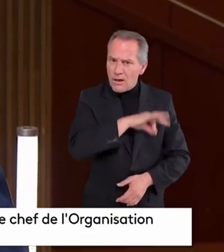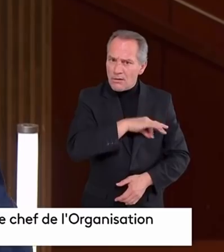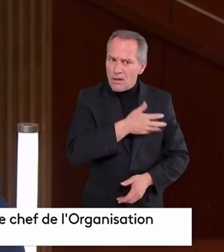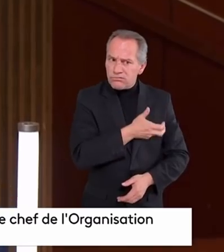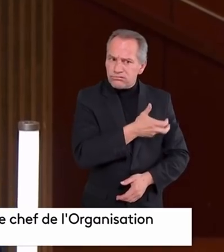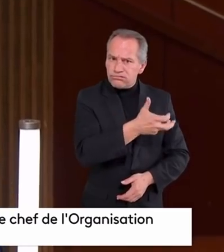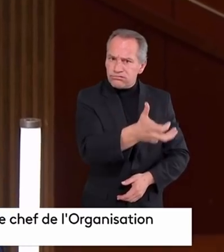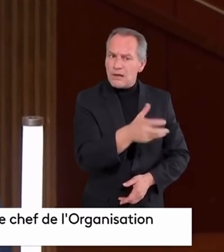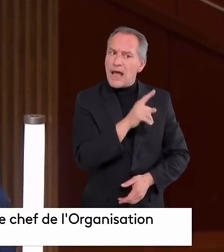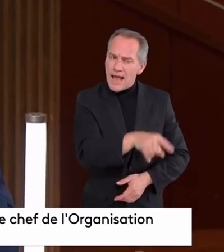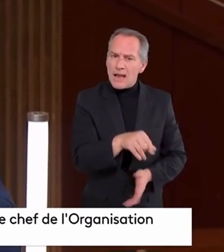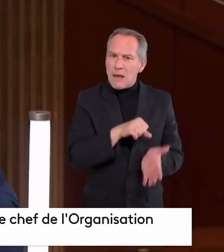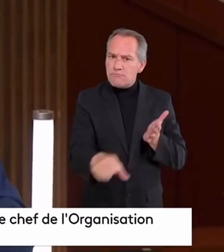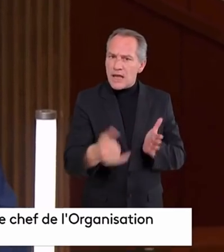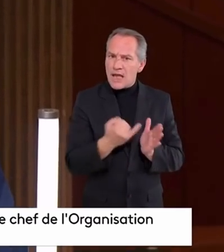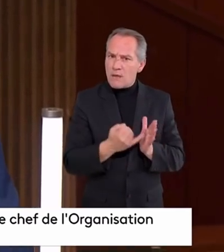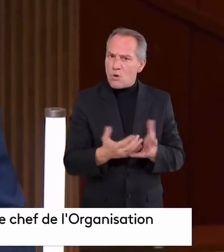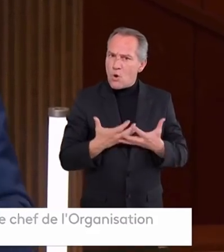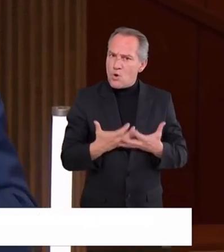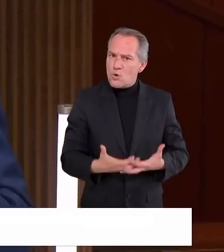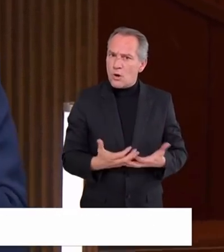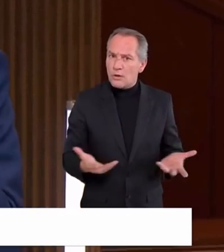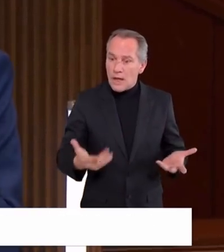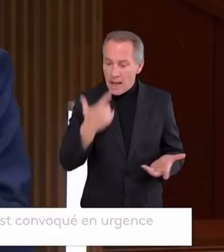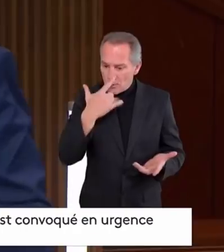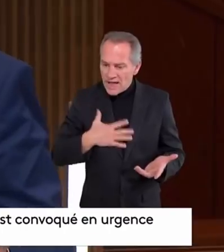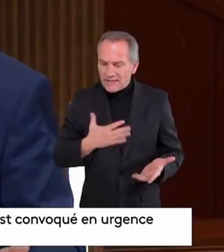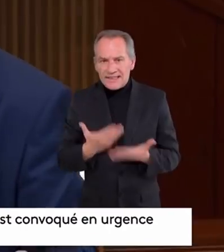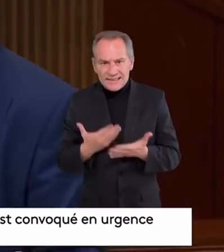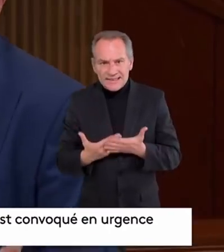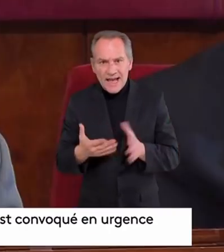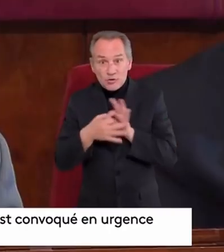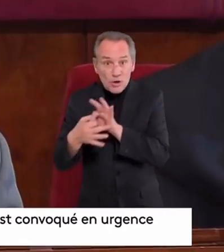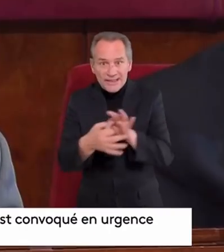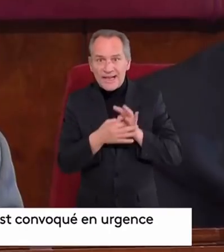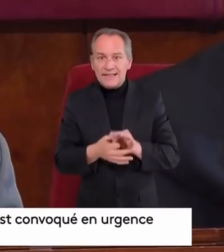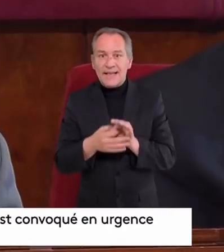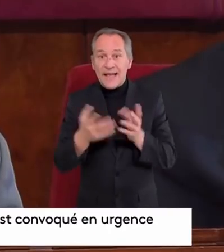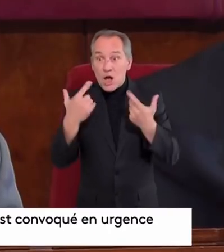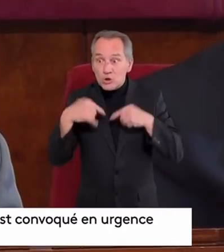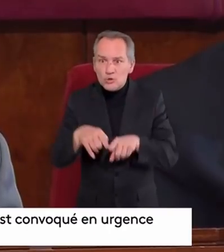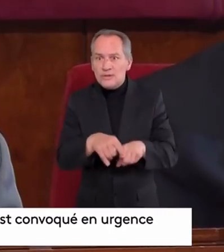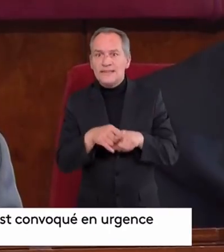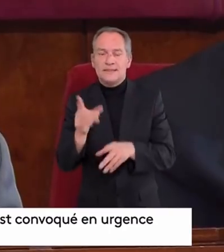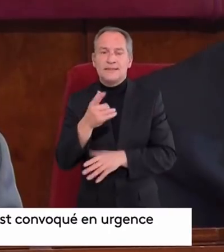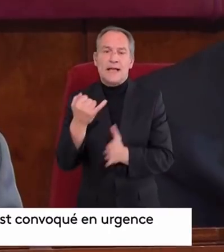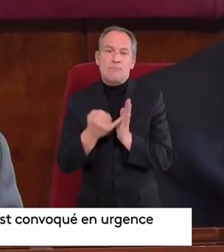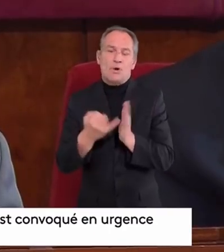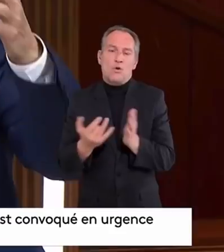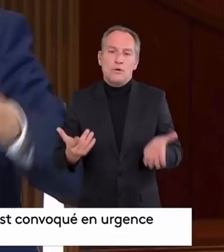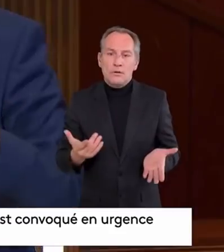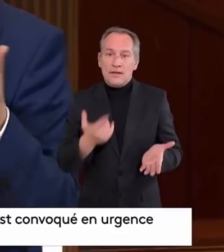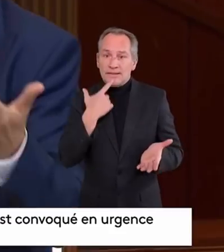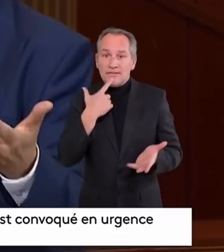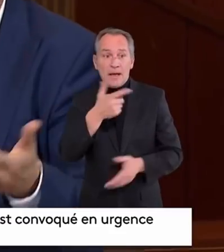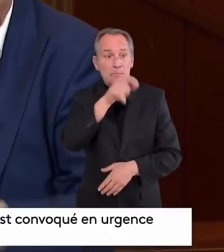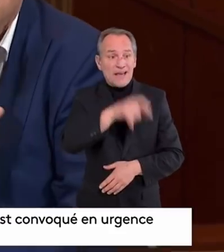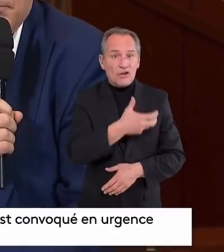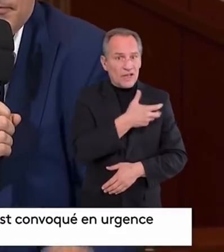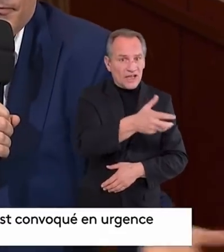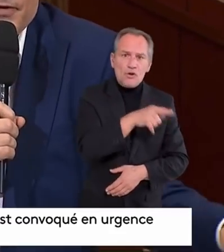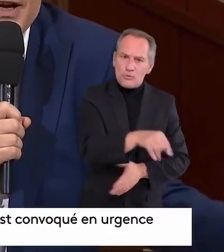et que j'ai inscrit dans mon programme. Ça, c'est la justice fiscale et c'est la solidarité même. La solidarité, c'est faire en sorte que les plus riches